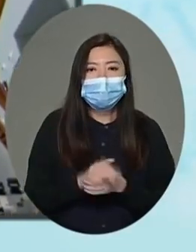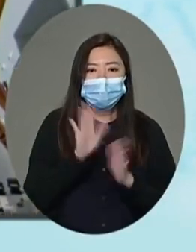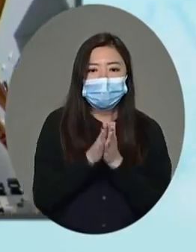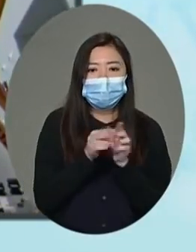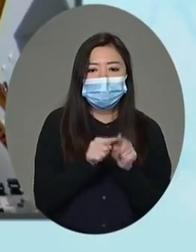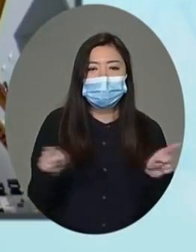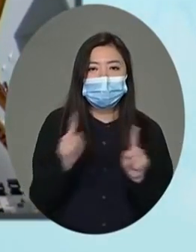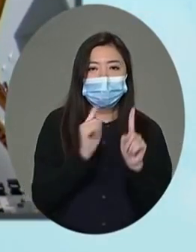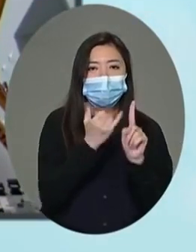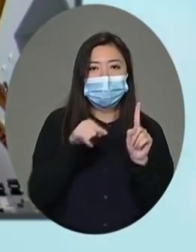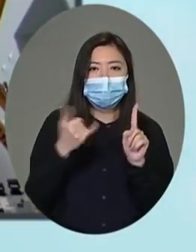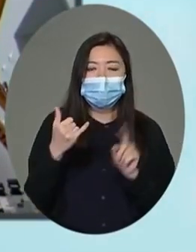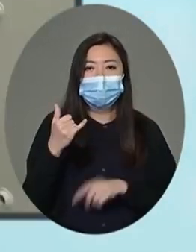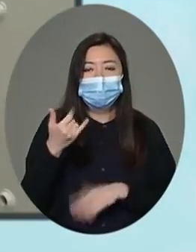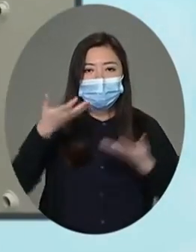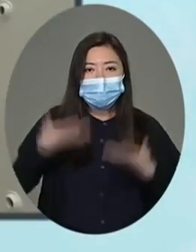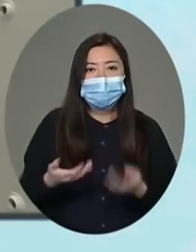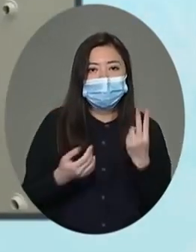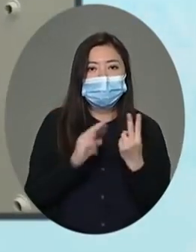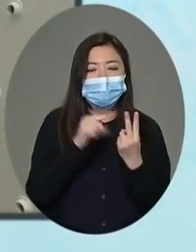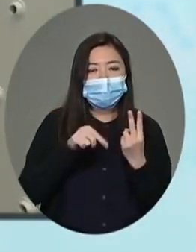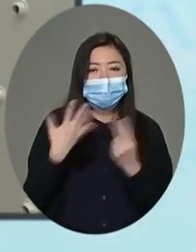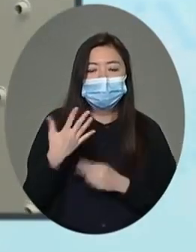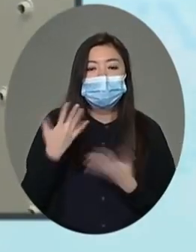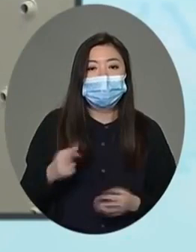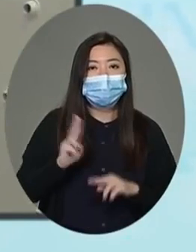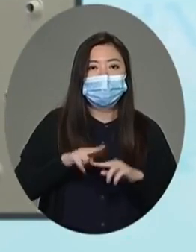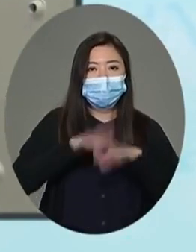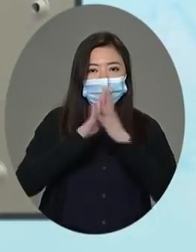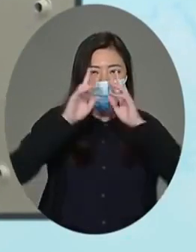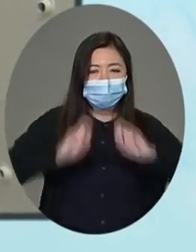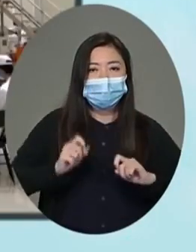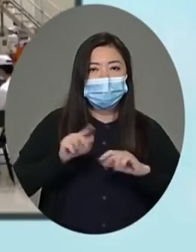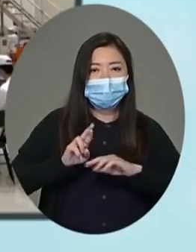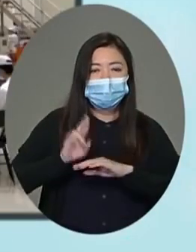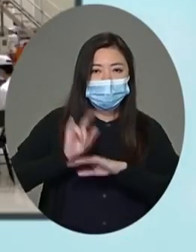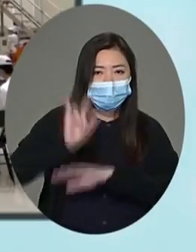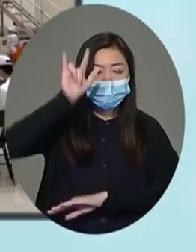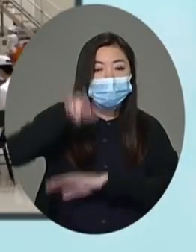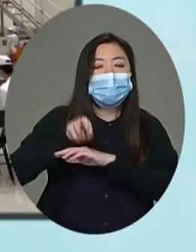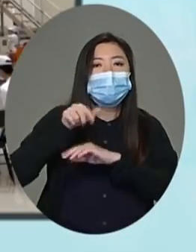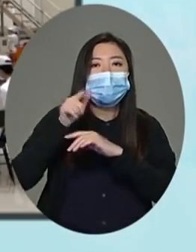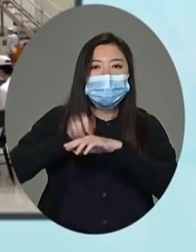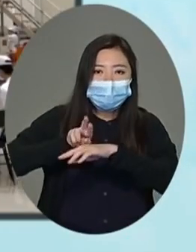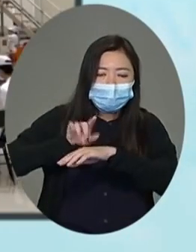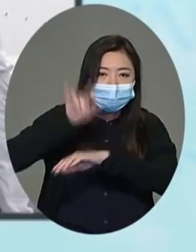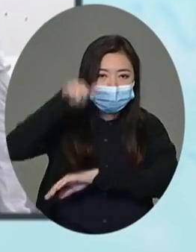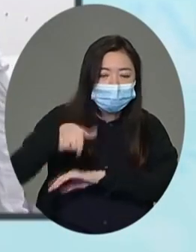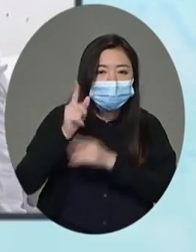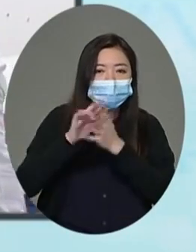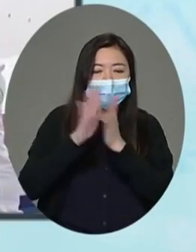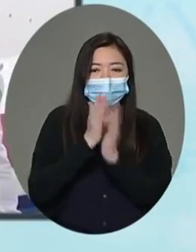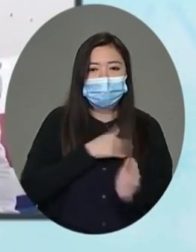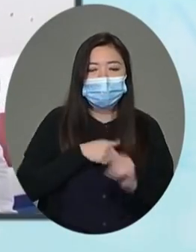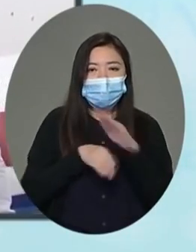长16.6米，重22.5吨，是中国目前研制的最大航天器，将成为太空站天宫的管理